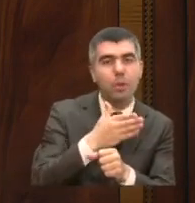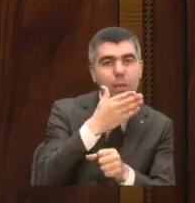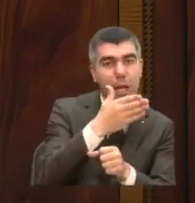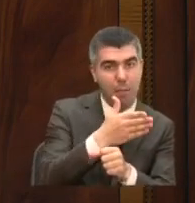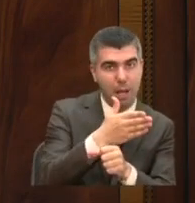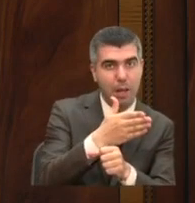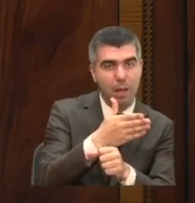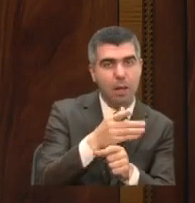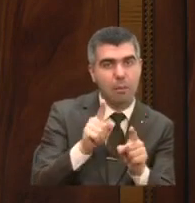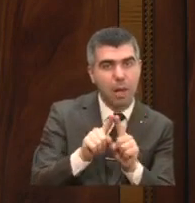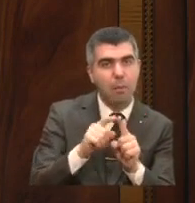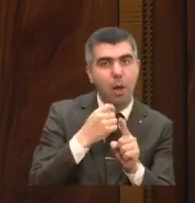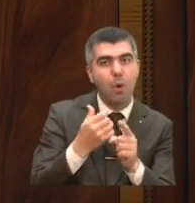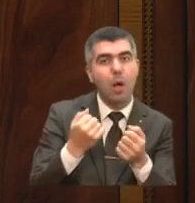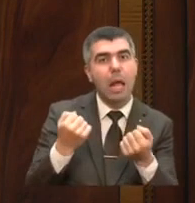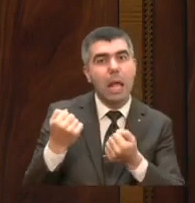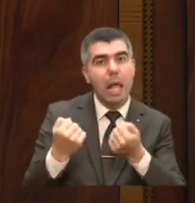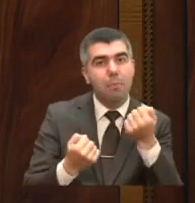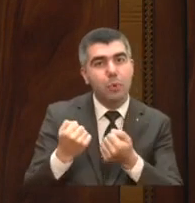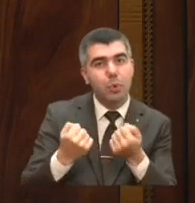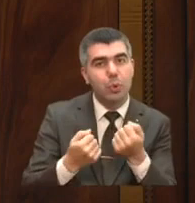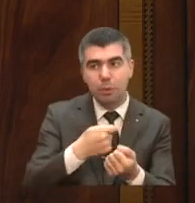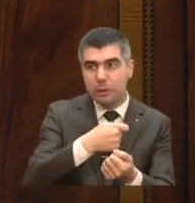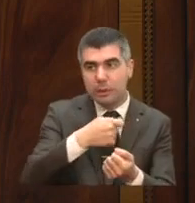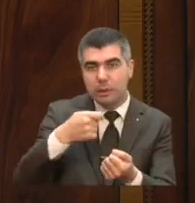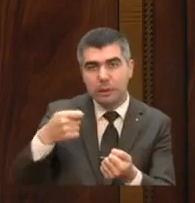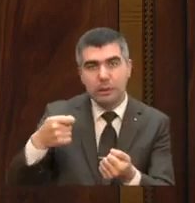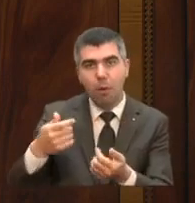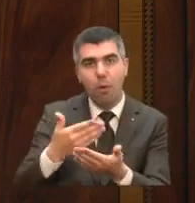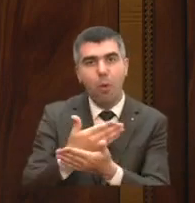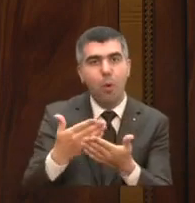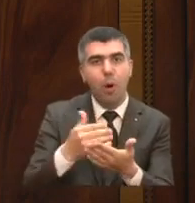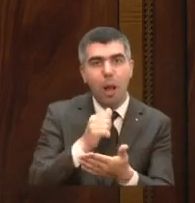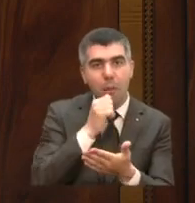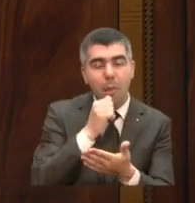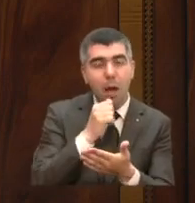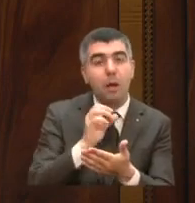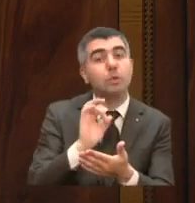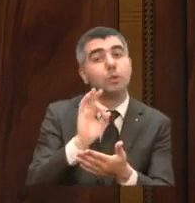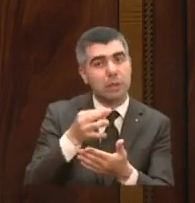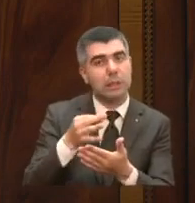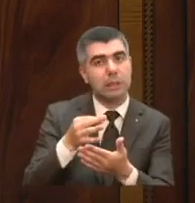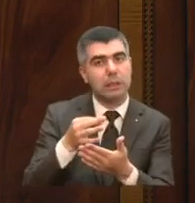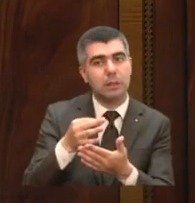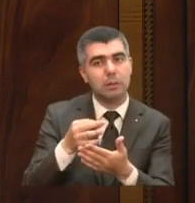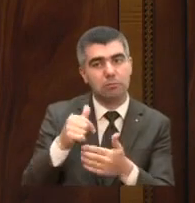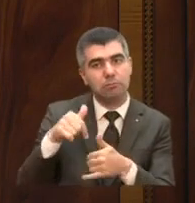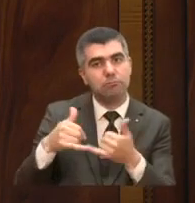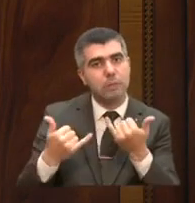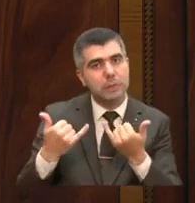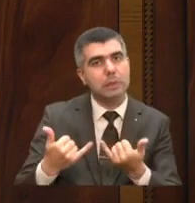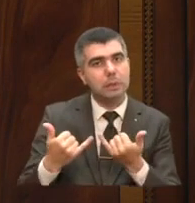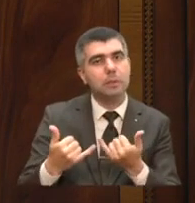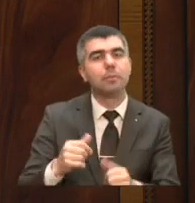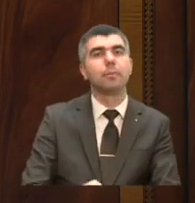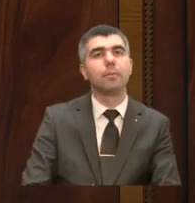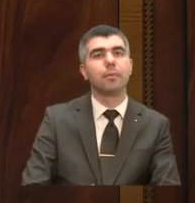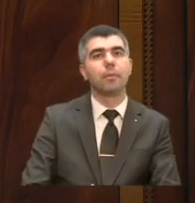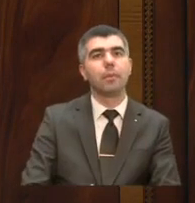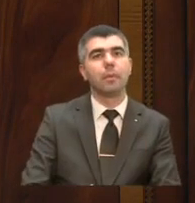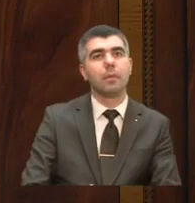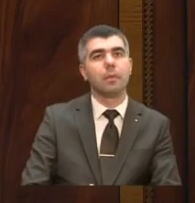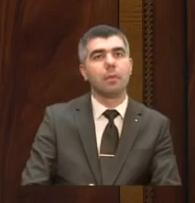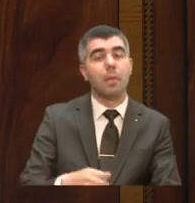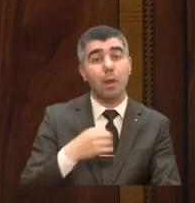ديال الشاحنات السهريجية، وهذا تيكون فيها بطبيعة الحال واحد تضافر الجهود، لأن المسألة ماشي سهلة يعني